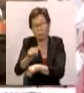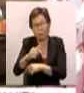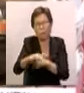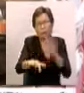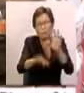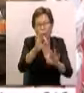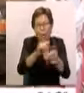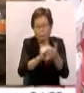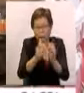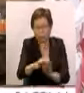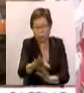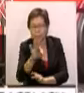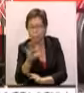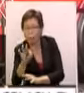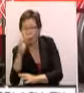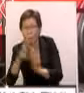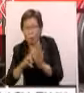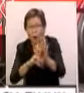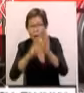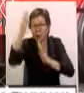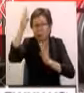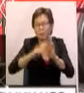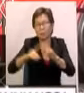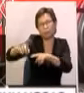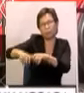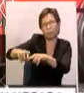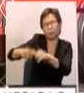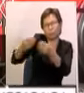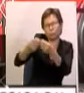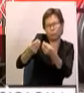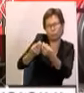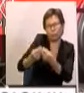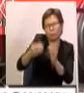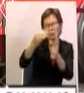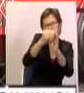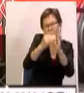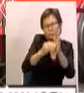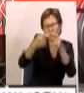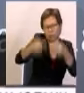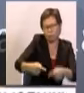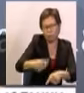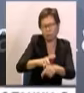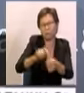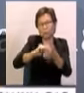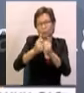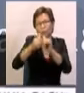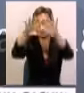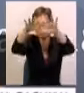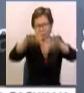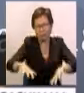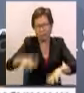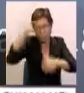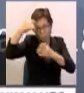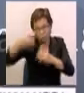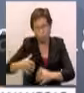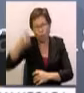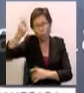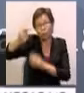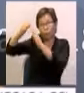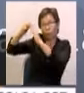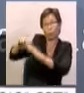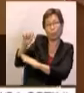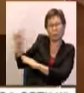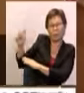pemilihan atlet negara yang bakal mewakili Malaysia bergantung kepada jumlah sebenar acara yang dipertandingkan di Sukan SEA yang akan diputuskan oleh Tuan Rumah